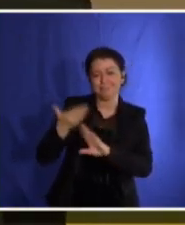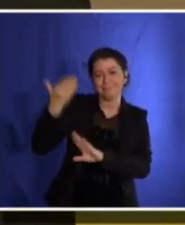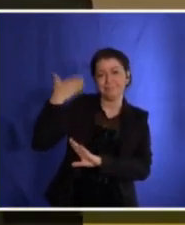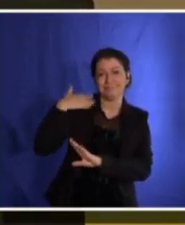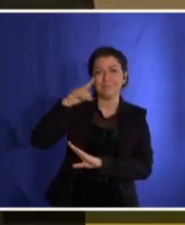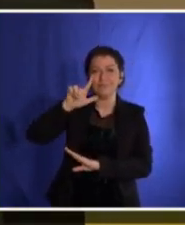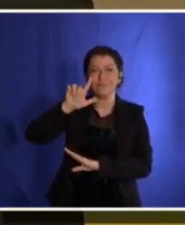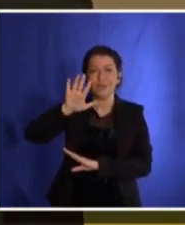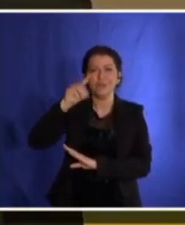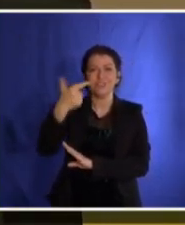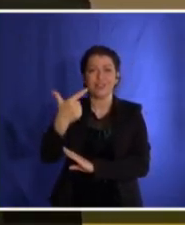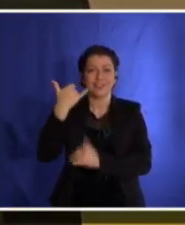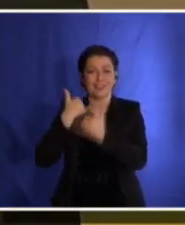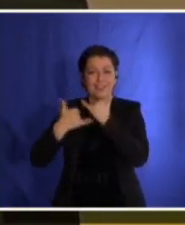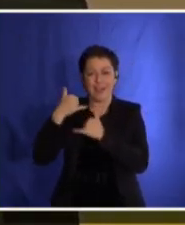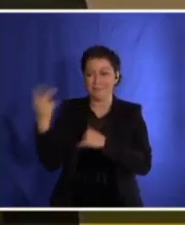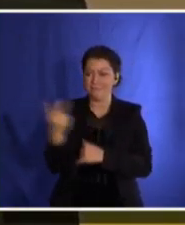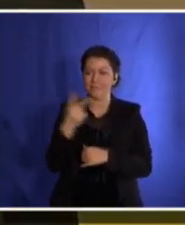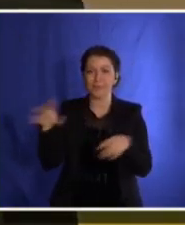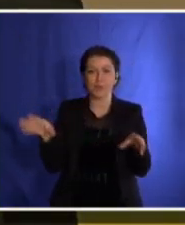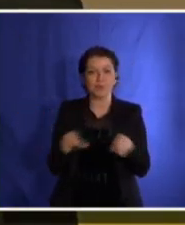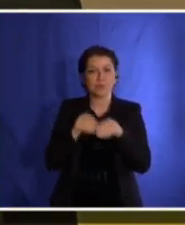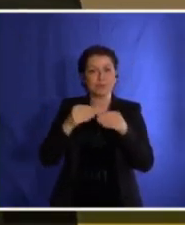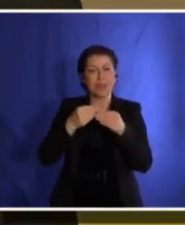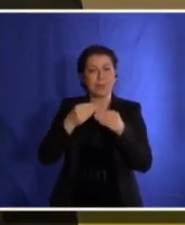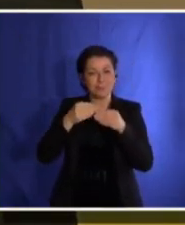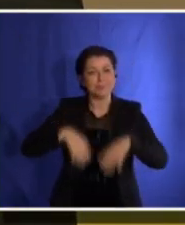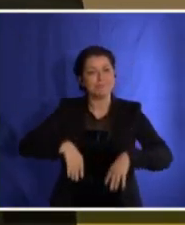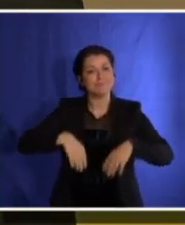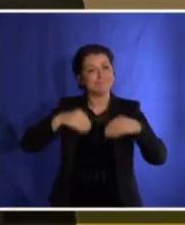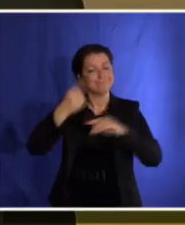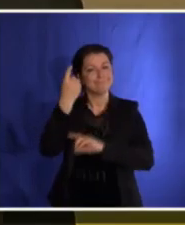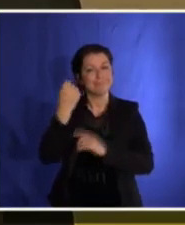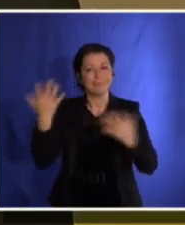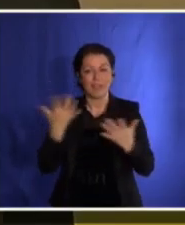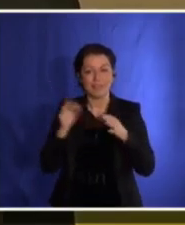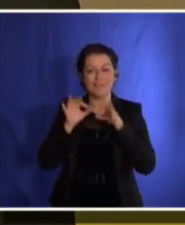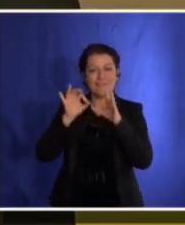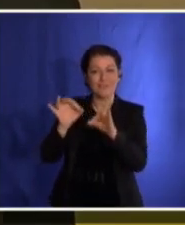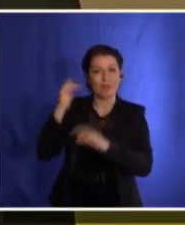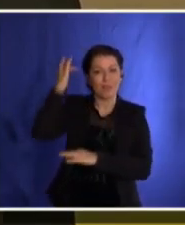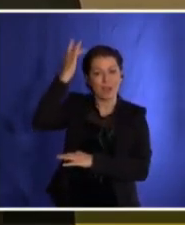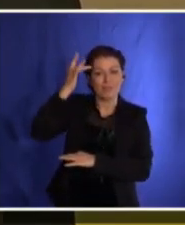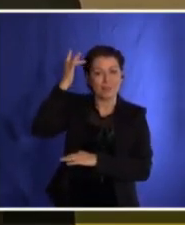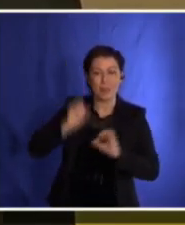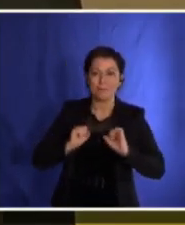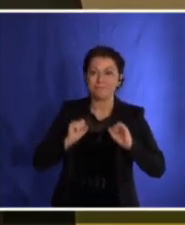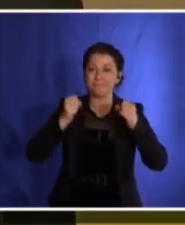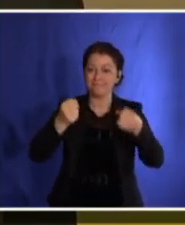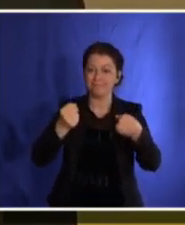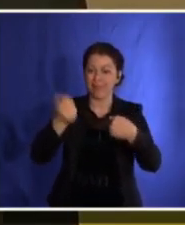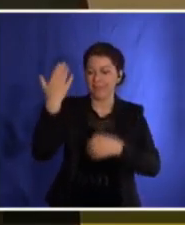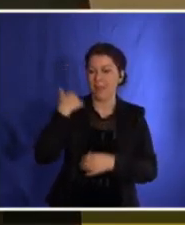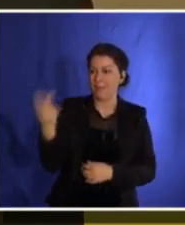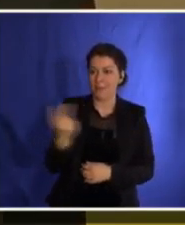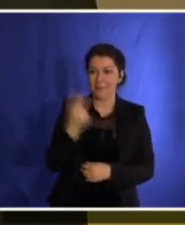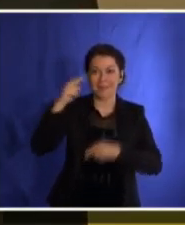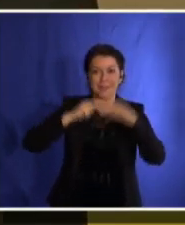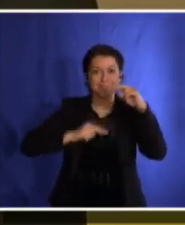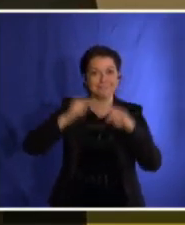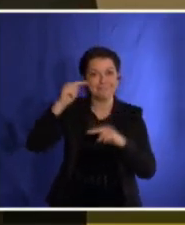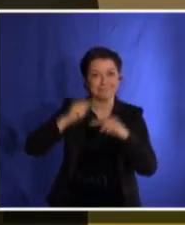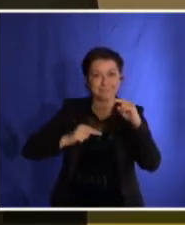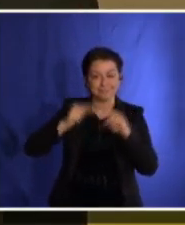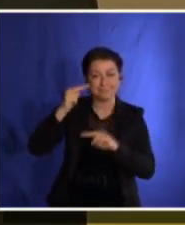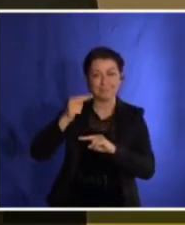gemeinsam etwas gestartet. Eine Initiative für Erwin Bröll. Da habt ihr euch kennengelernt. Und seit diesem